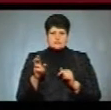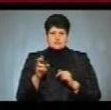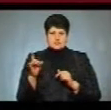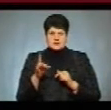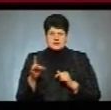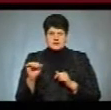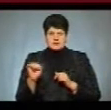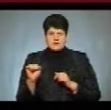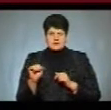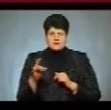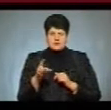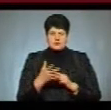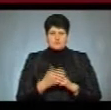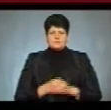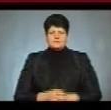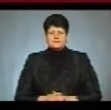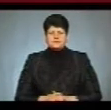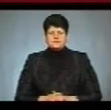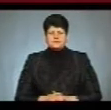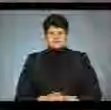одна Теребулянського району.